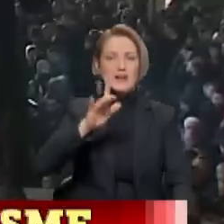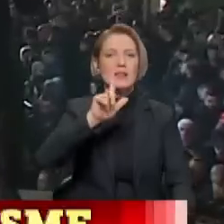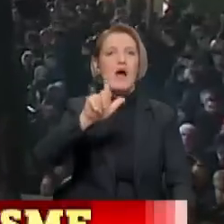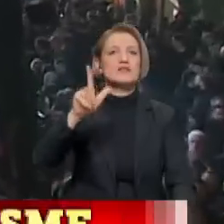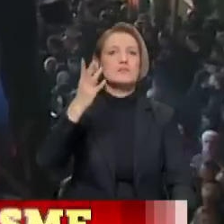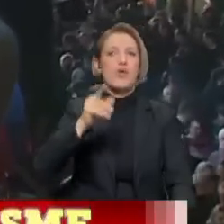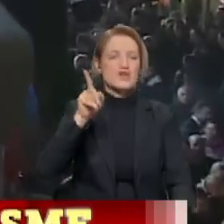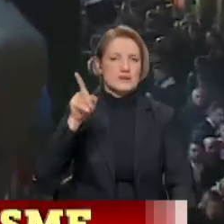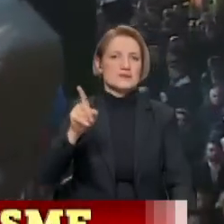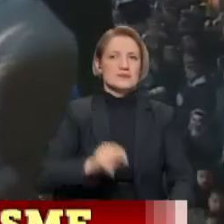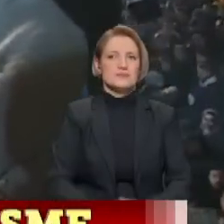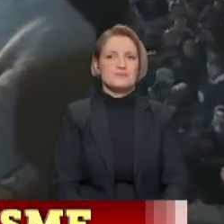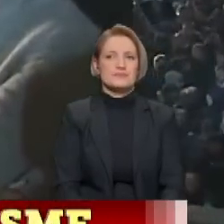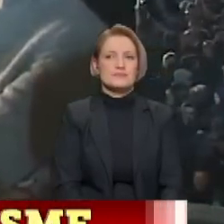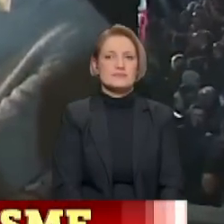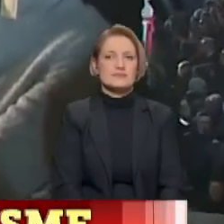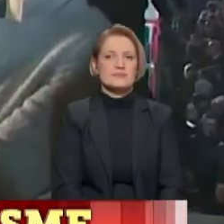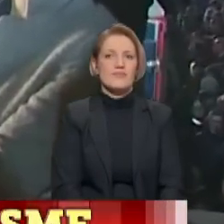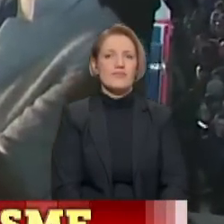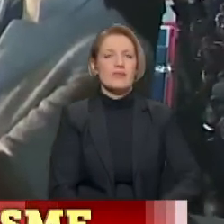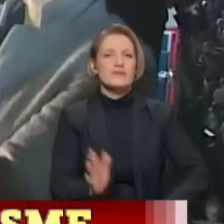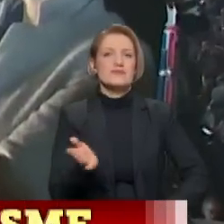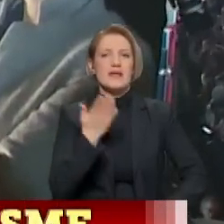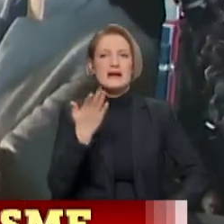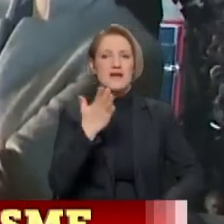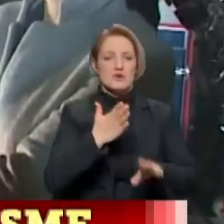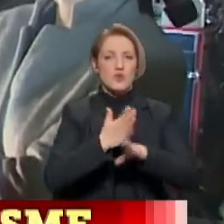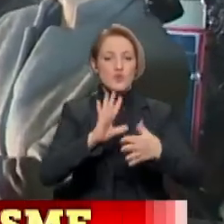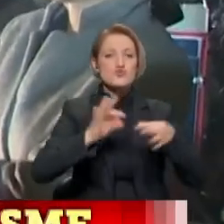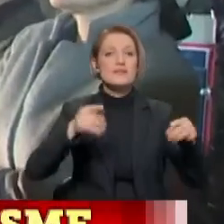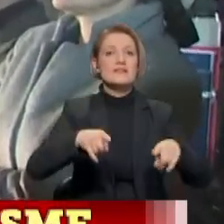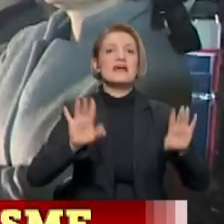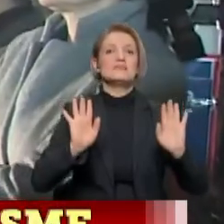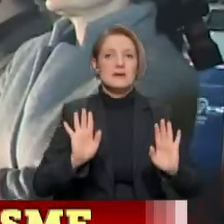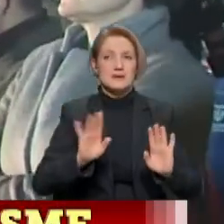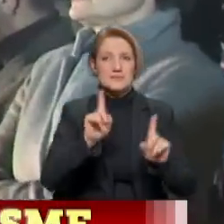lazım olacaktır. Ne kadar doğru cümleler değil mi?